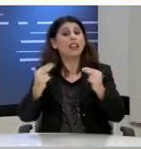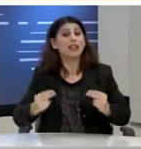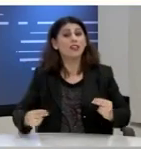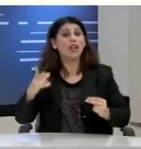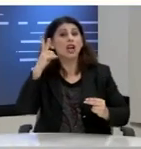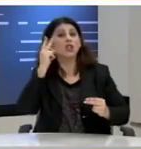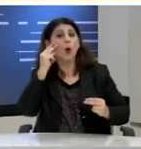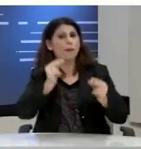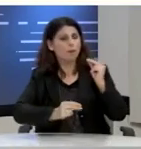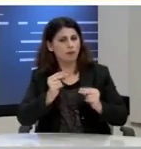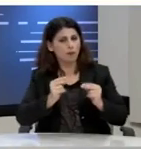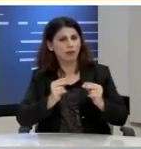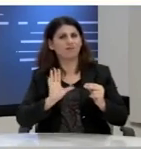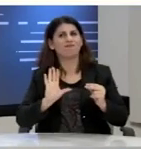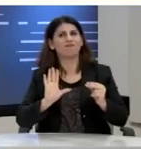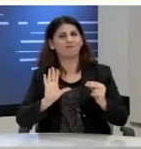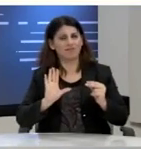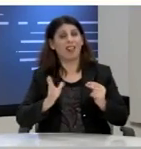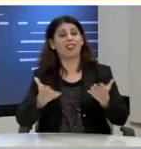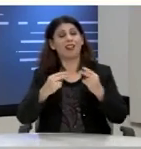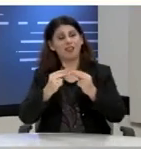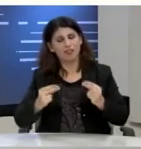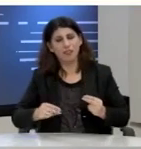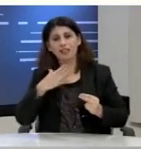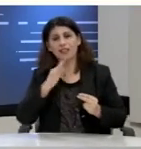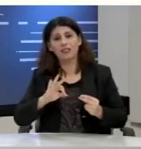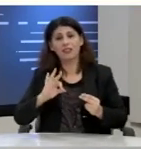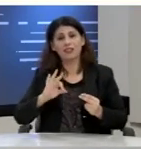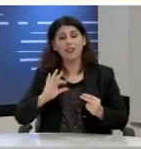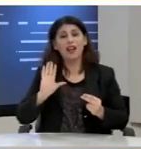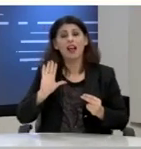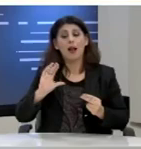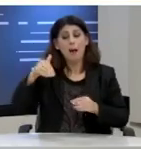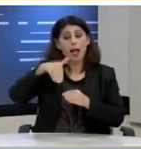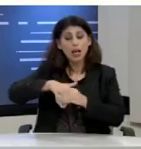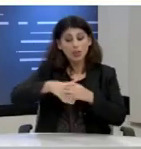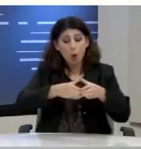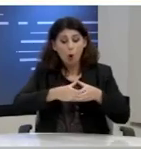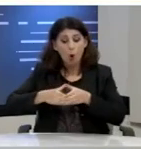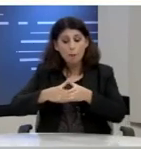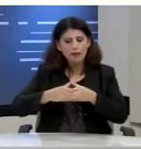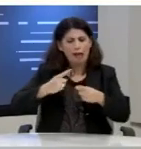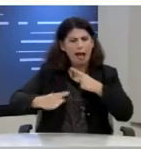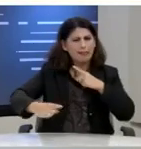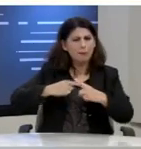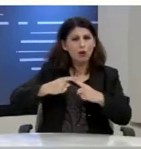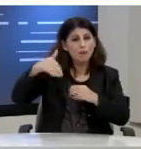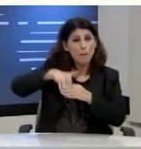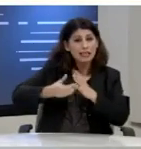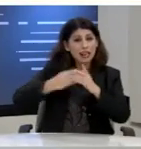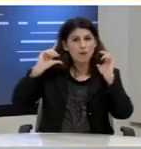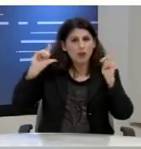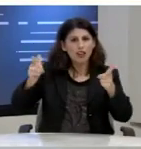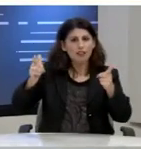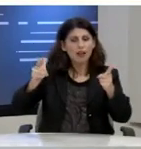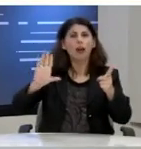πρόβλημα? Διότι λέει, δεν το άφησε η εσωκομματική αντιπολίτευση της Νέας Δημοκρατίας. Διότι με τις